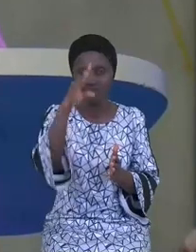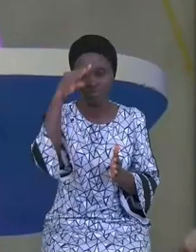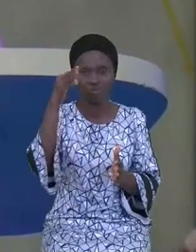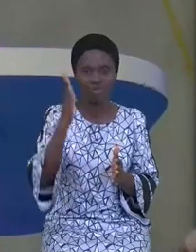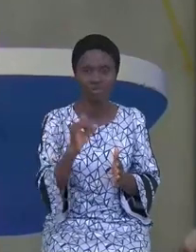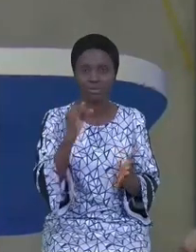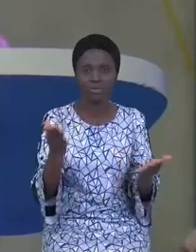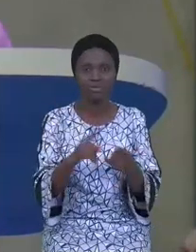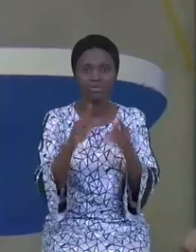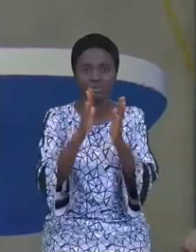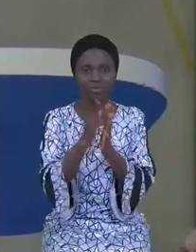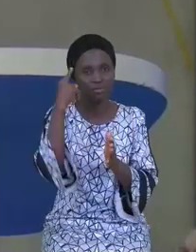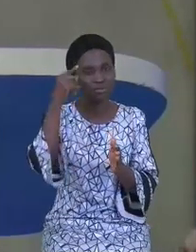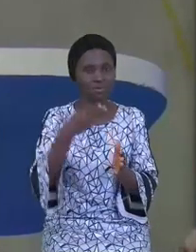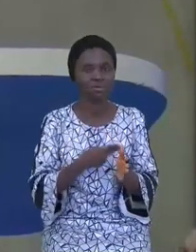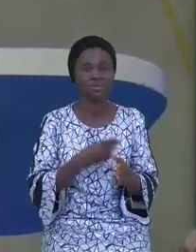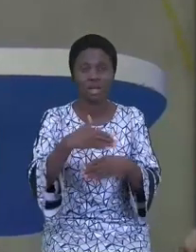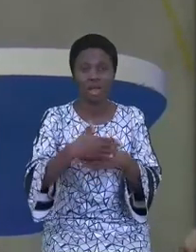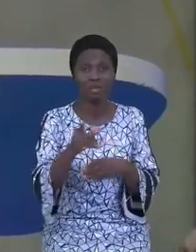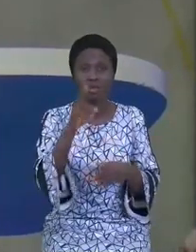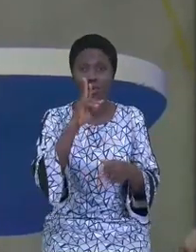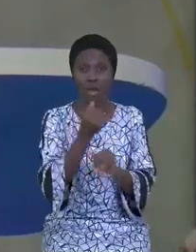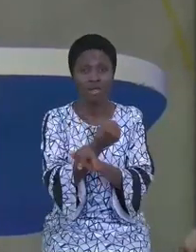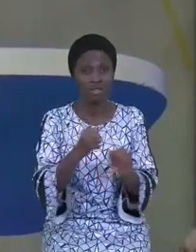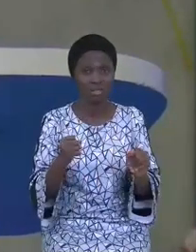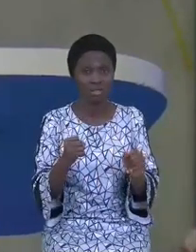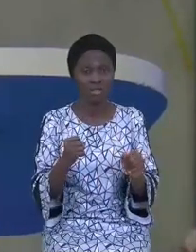Il est là pour prier, parce qu'après vous êtes sauvés.